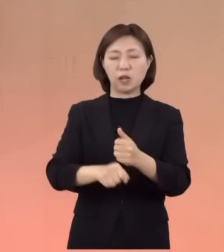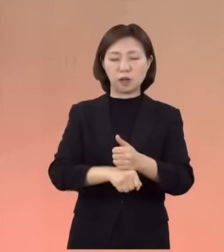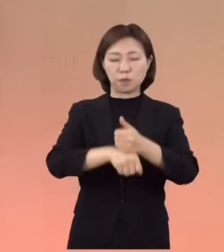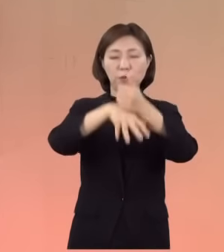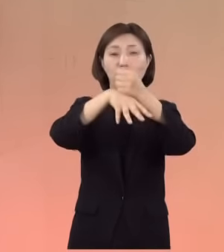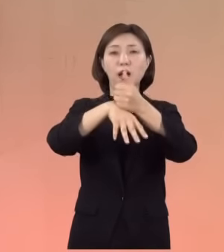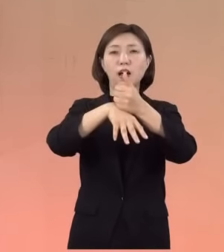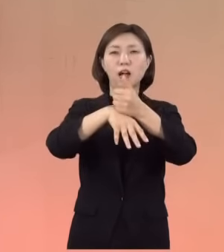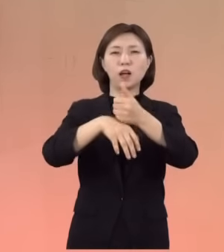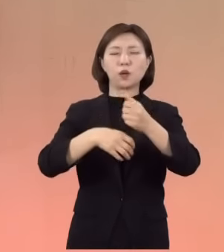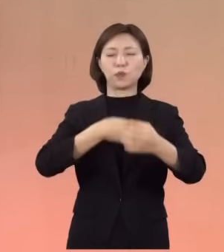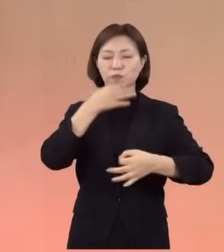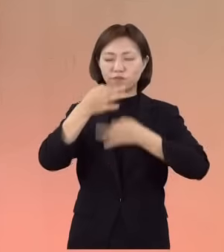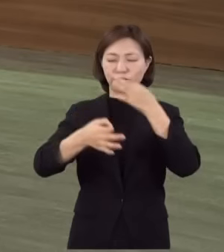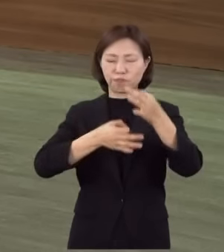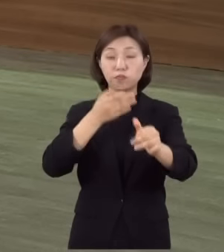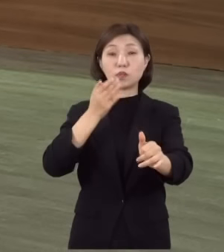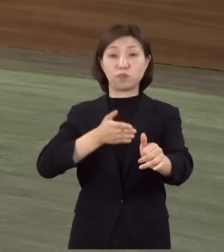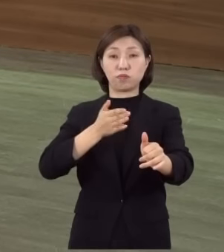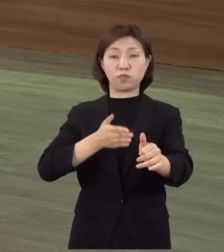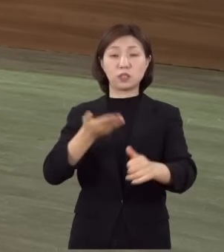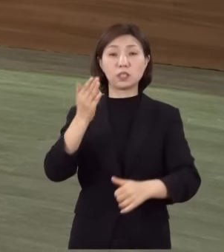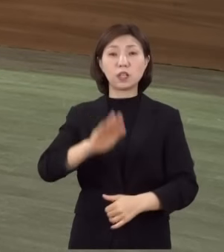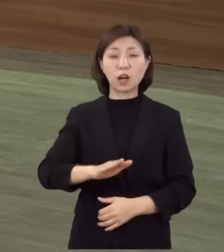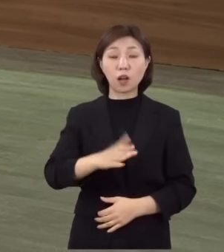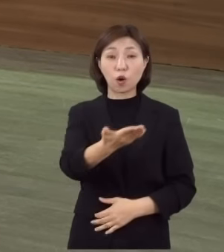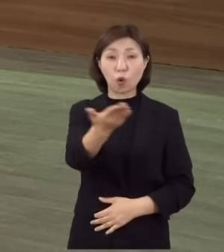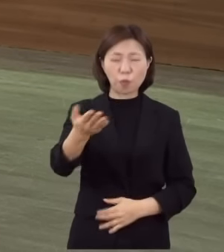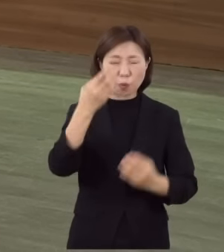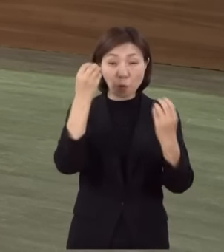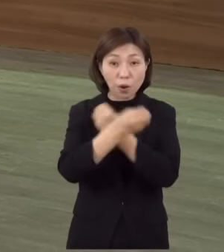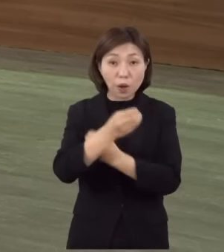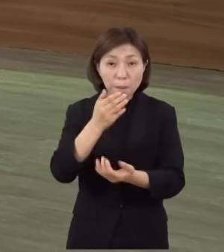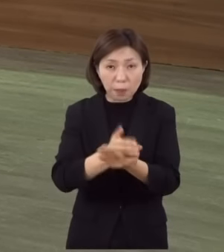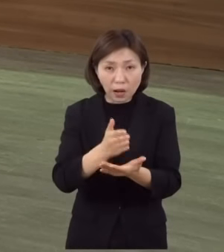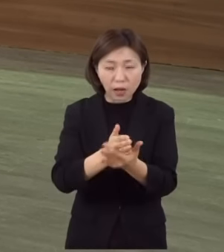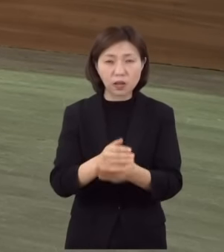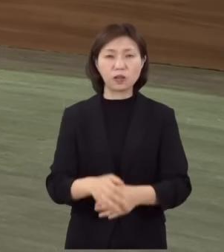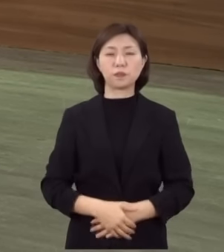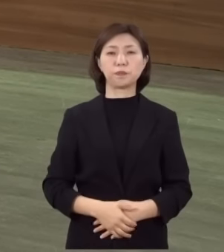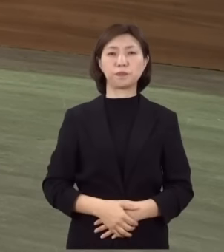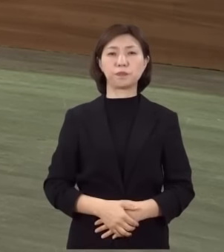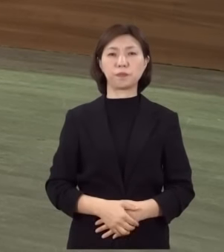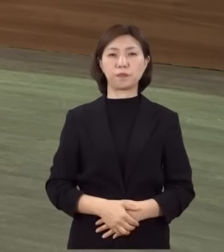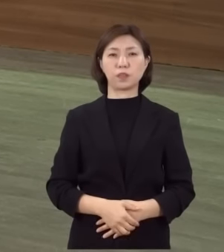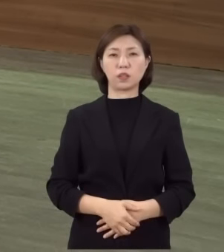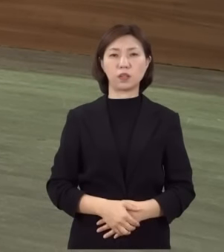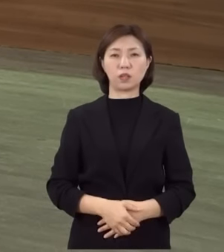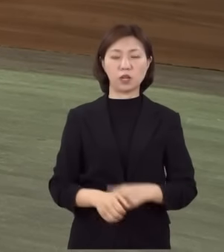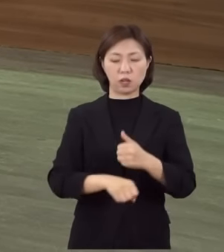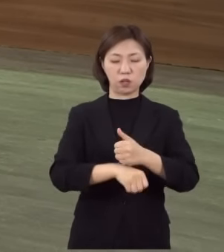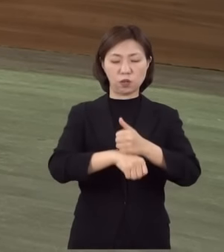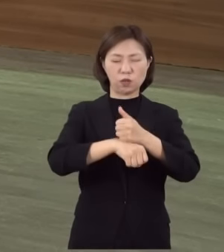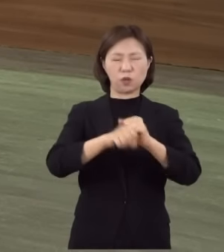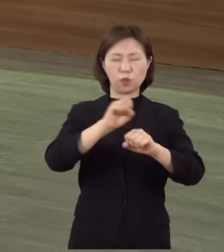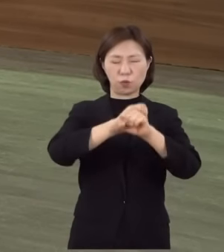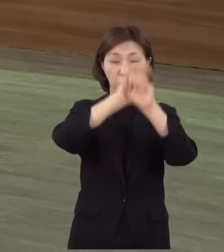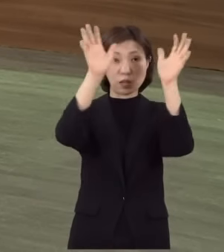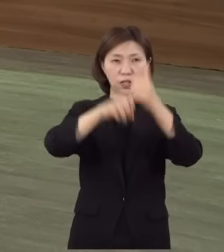염불도 많이 권하셨어요 근데 오해하시면 안 됩니다 나무아미타불을 부르건